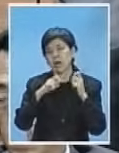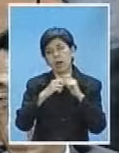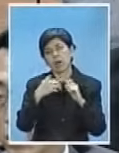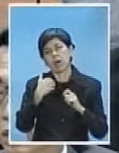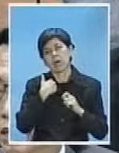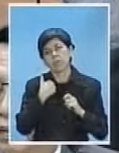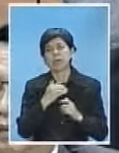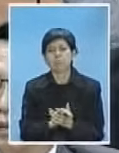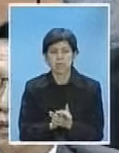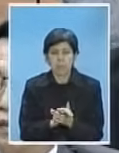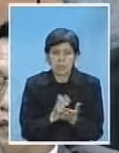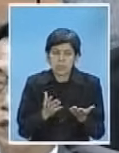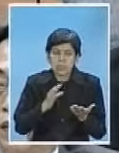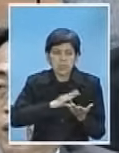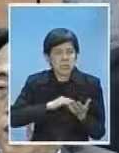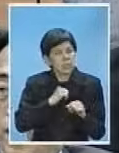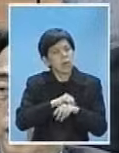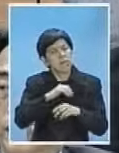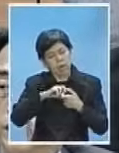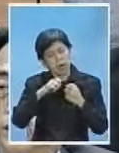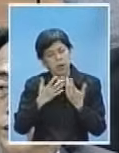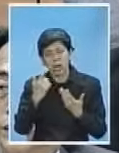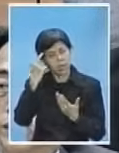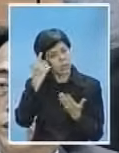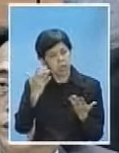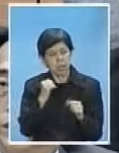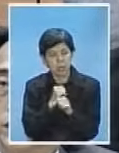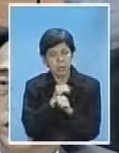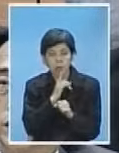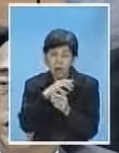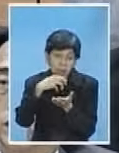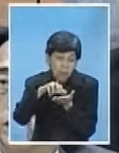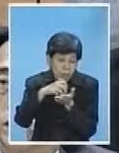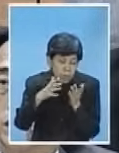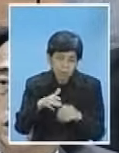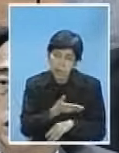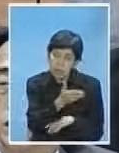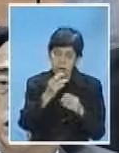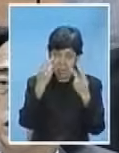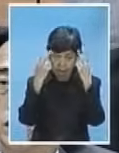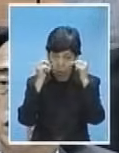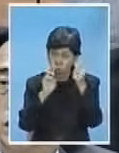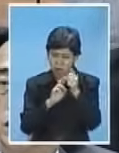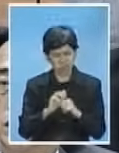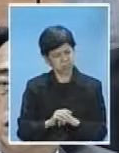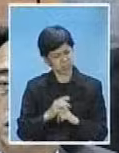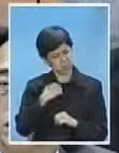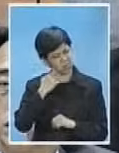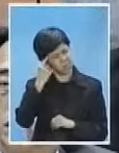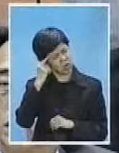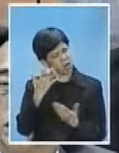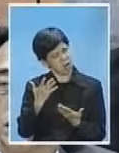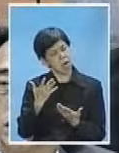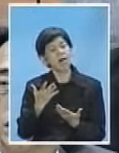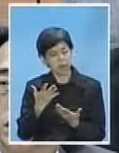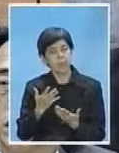หาไม่มีความประสงค์จะเสียเวลาทบทวนนะครับแต่ว่าถ้าไม่เล่าให้ฟังท่านรองนายกอาจจะนึกไม่ออก